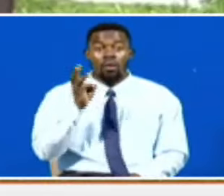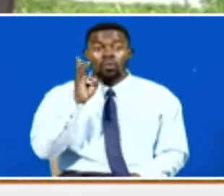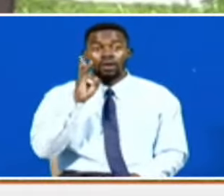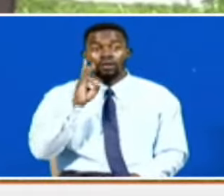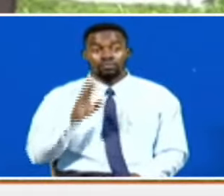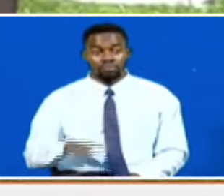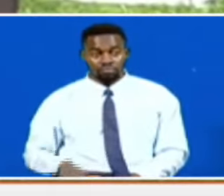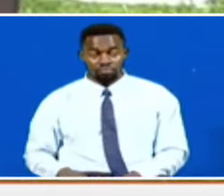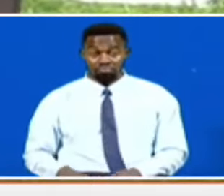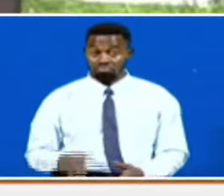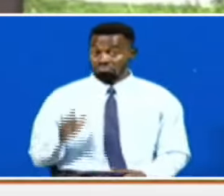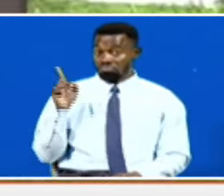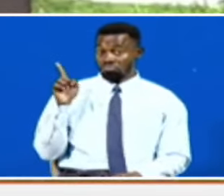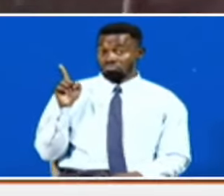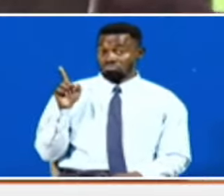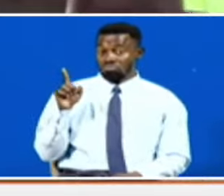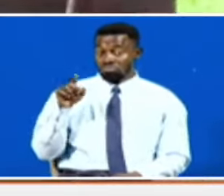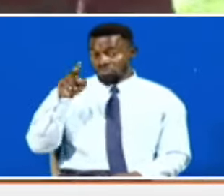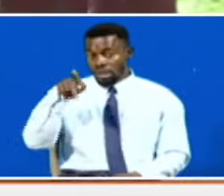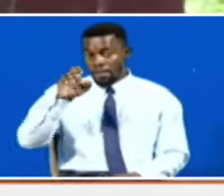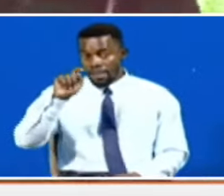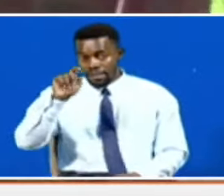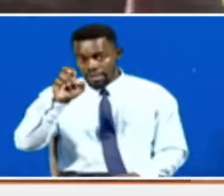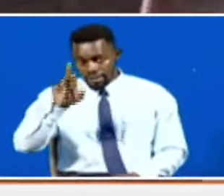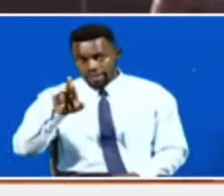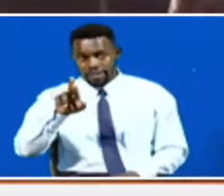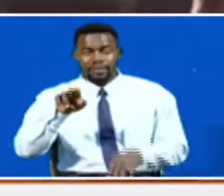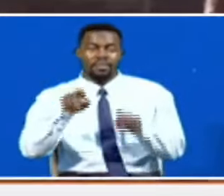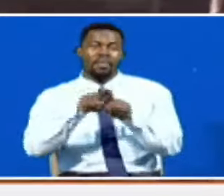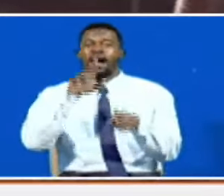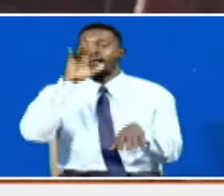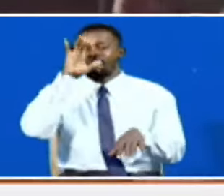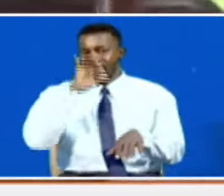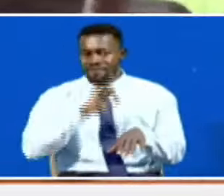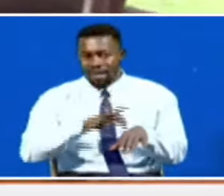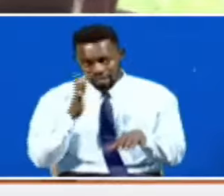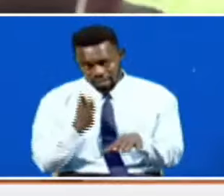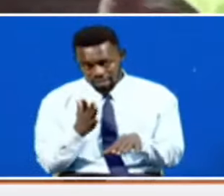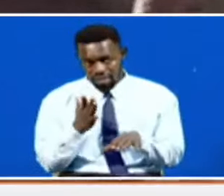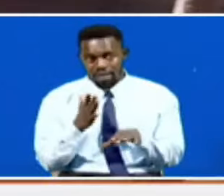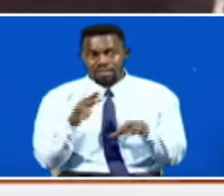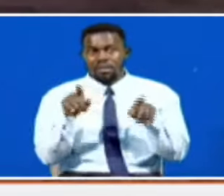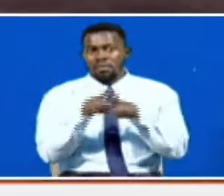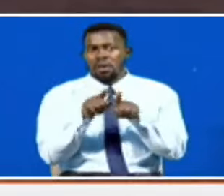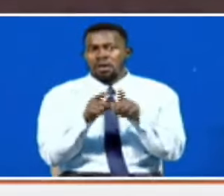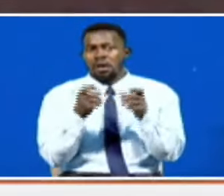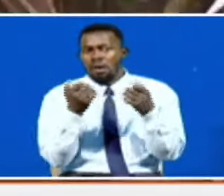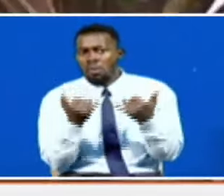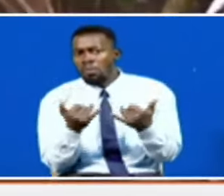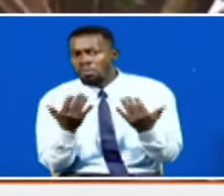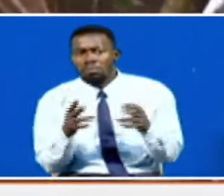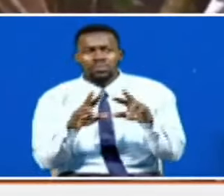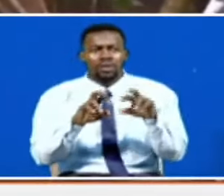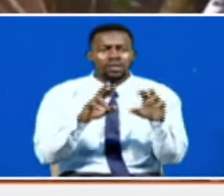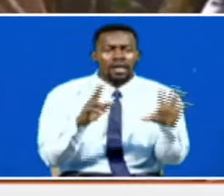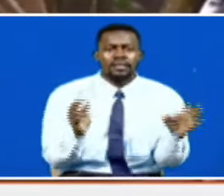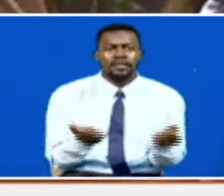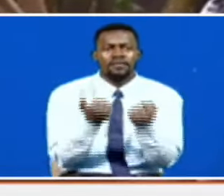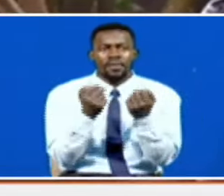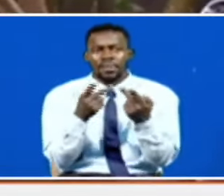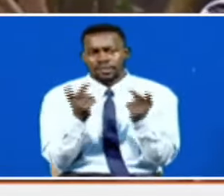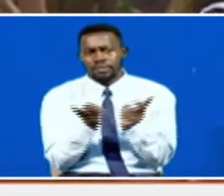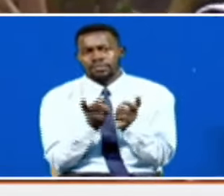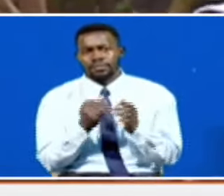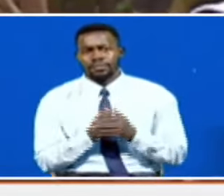Petro Ndato ni mmoja wa waathiriwa, na sasa amelazimika kuwatafutia wakewe wawili mahala salama wajisetiri.